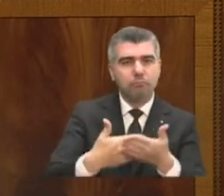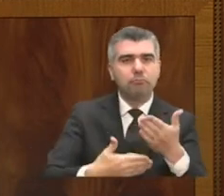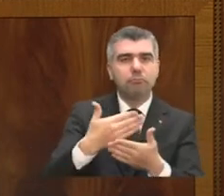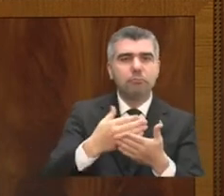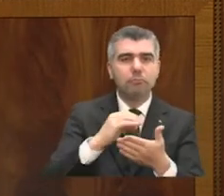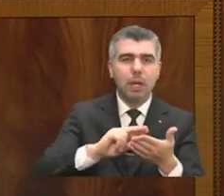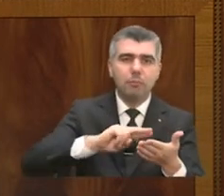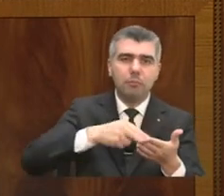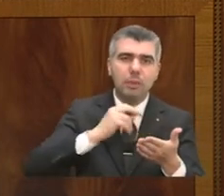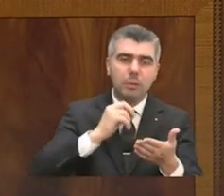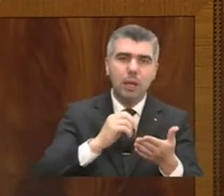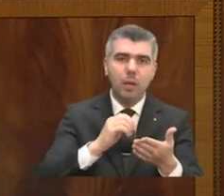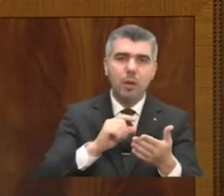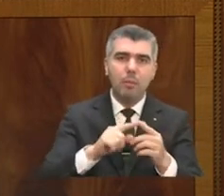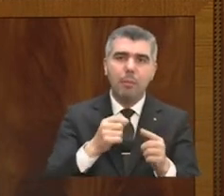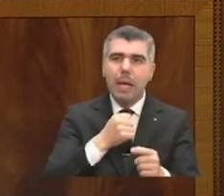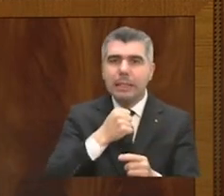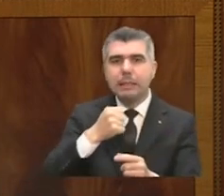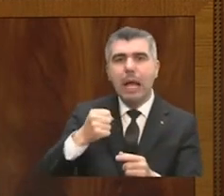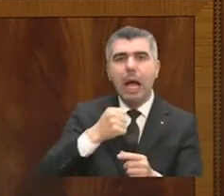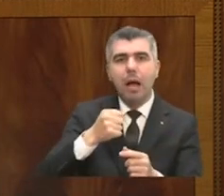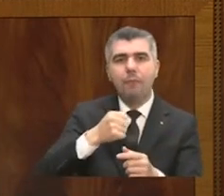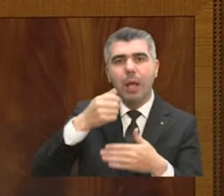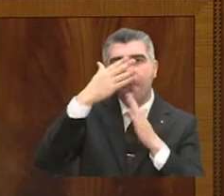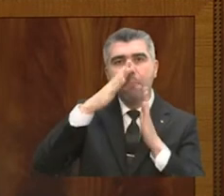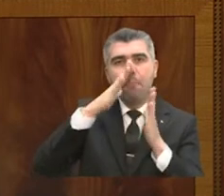ce qui a amené et ce qui a